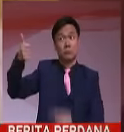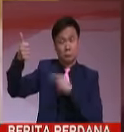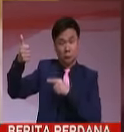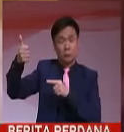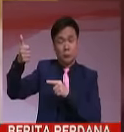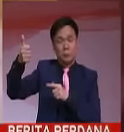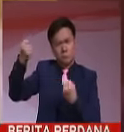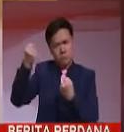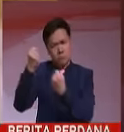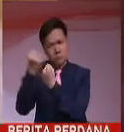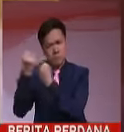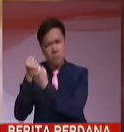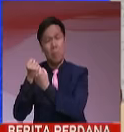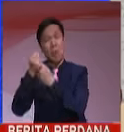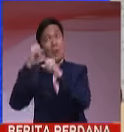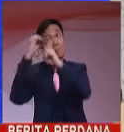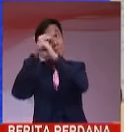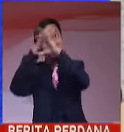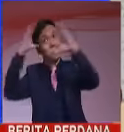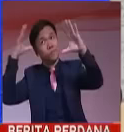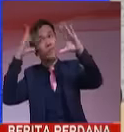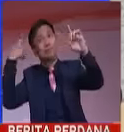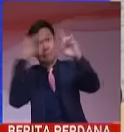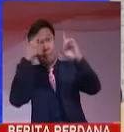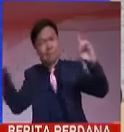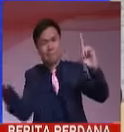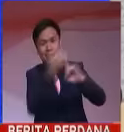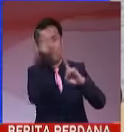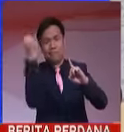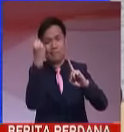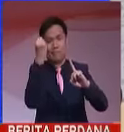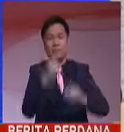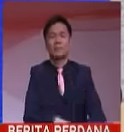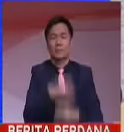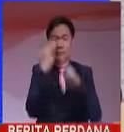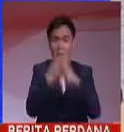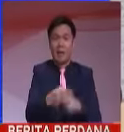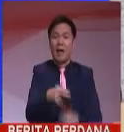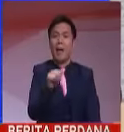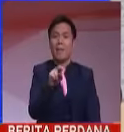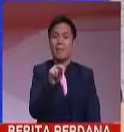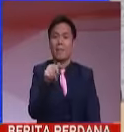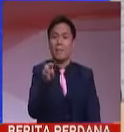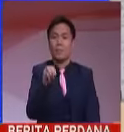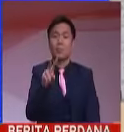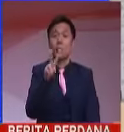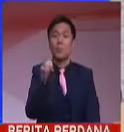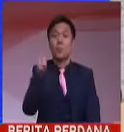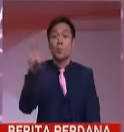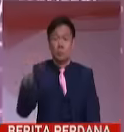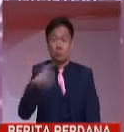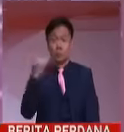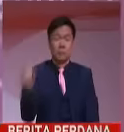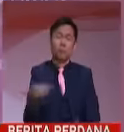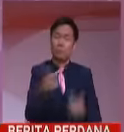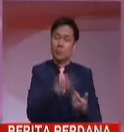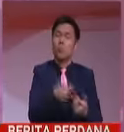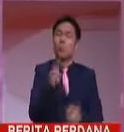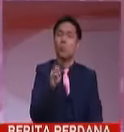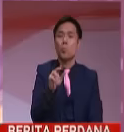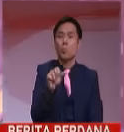alis asikan Anugerah insyaallah 26 2020 dianjurkan Majlis Usahawan